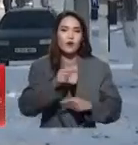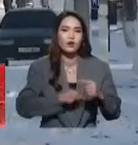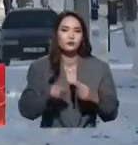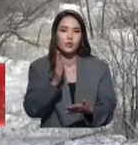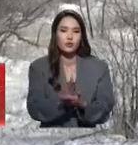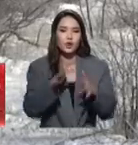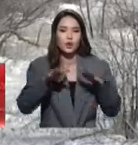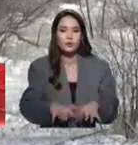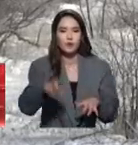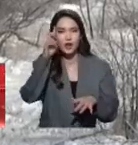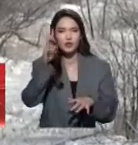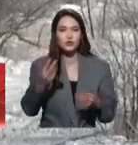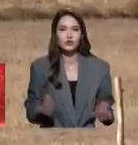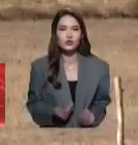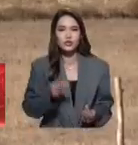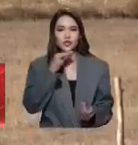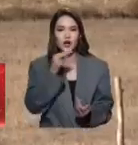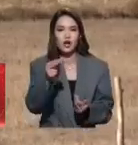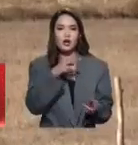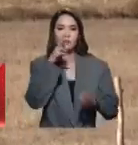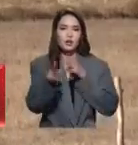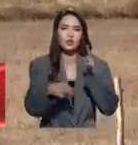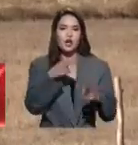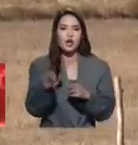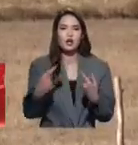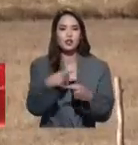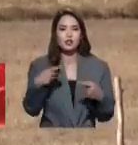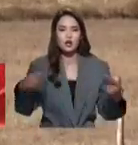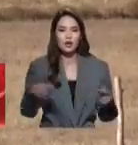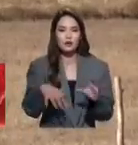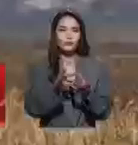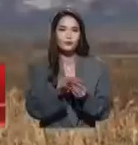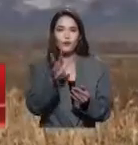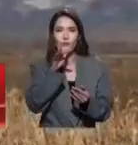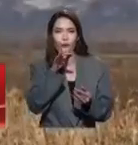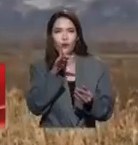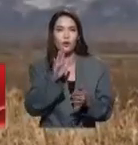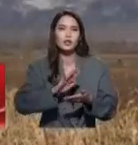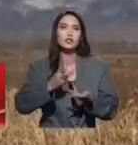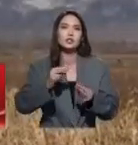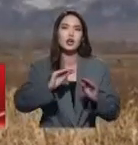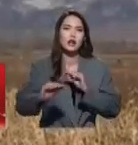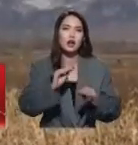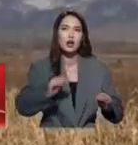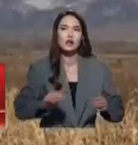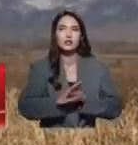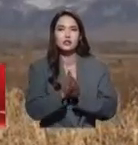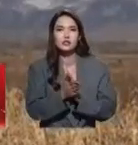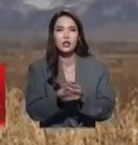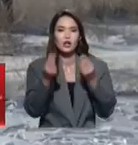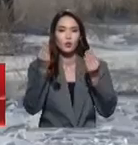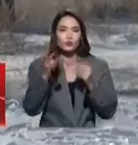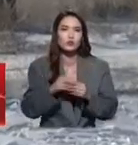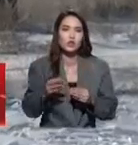местные жители обращались в партию с жалобами на нехватку земельных участков, в то время как расположенный рядом с поселком крупный земельный участок